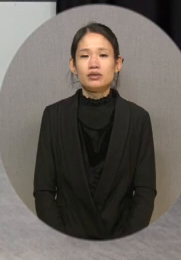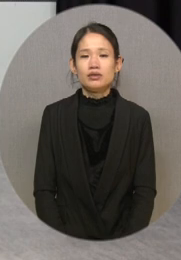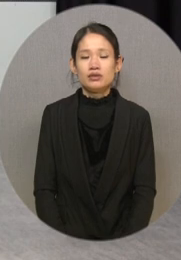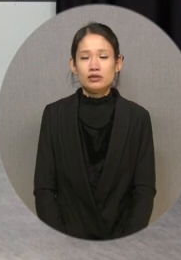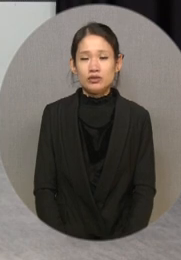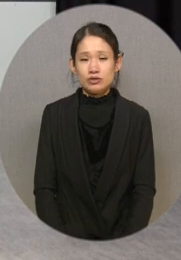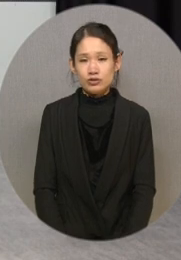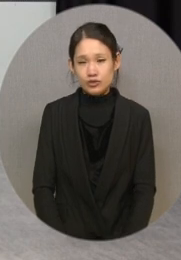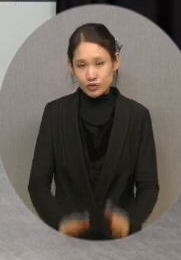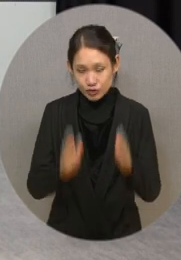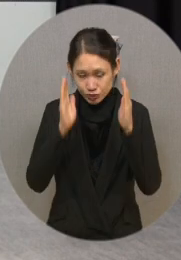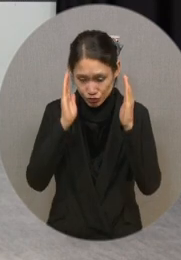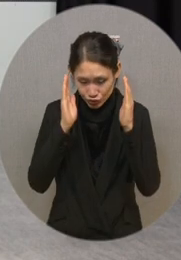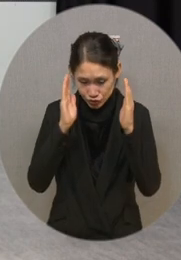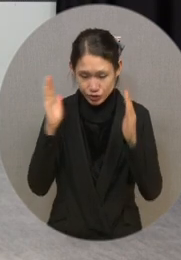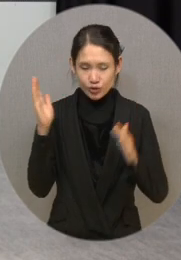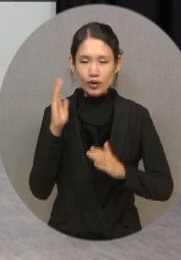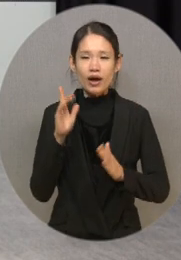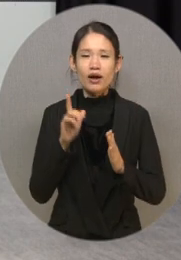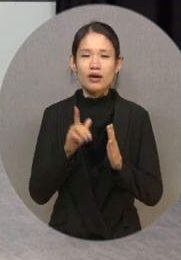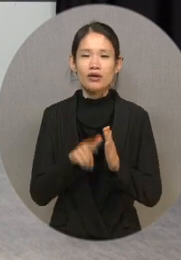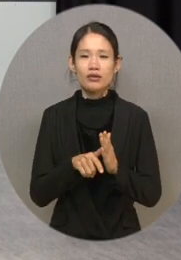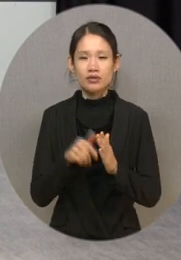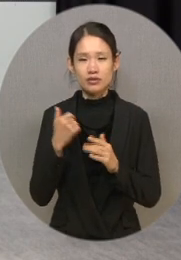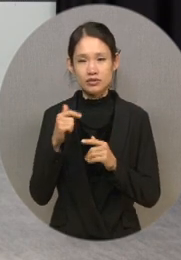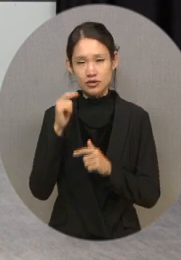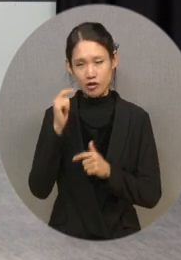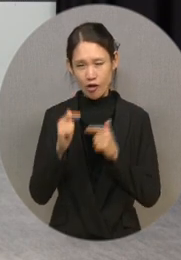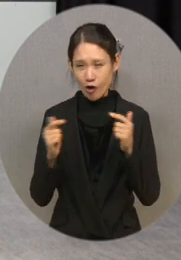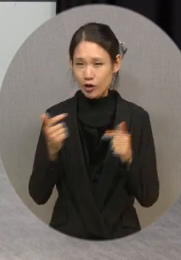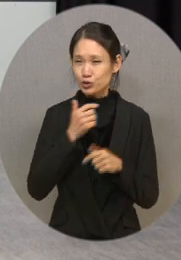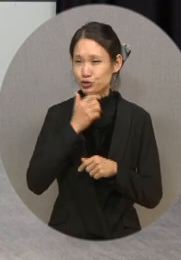시절 누구나 다 유학 가면은 여러 가지